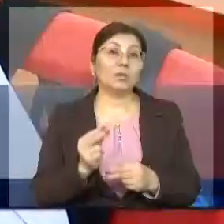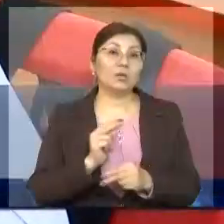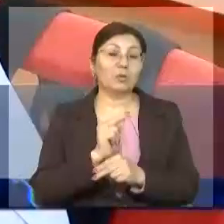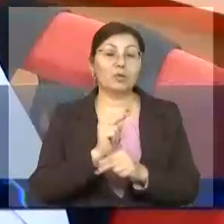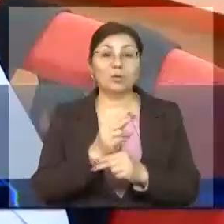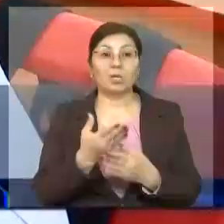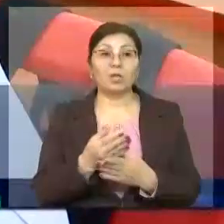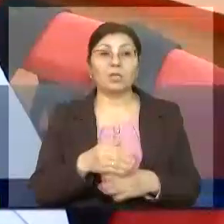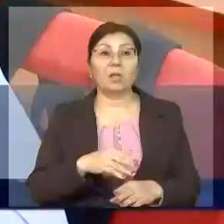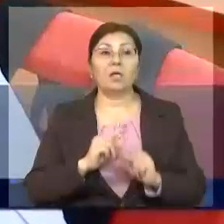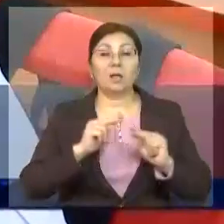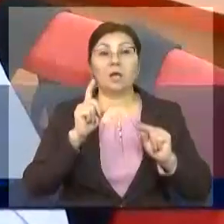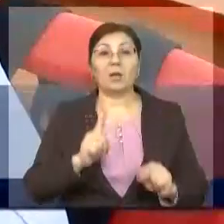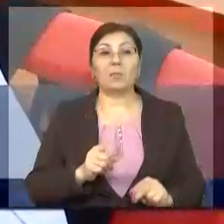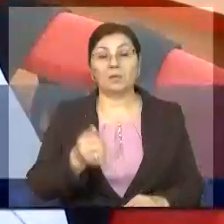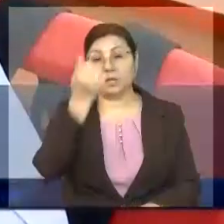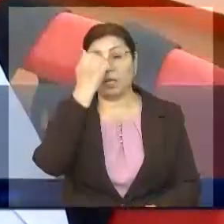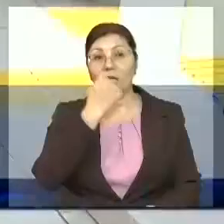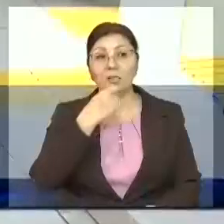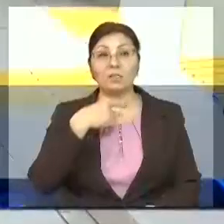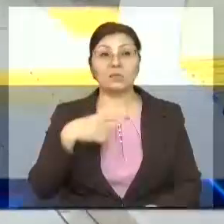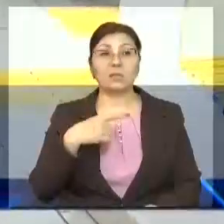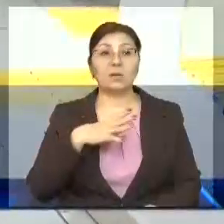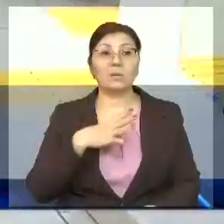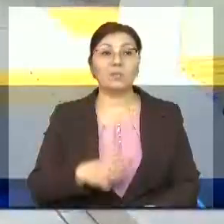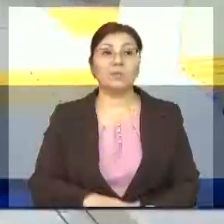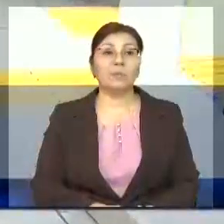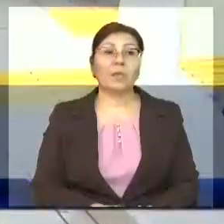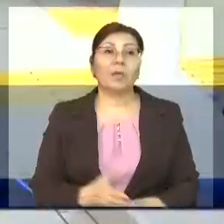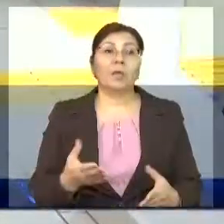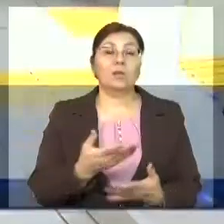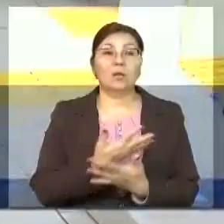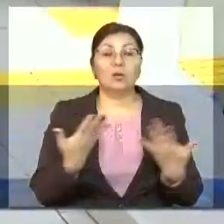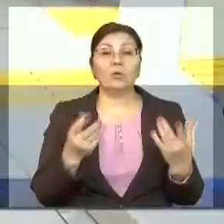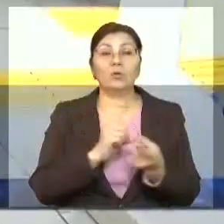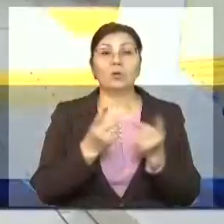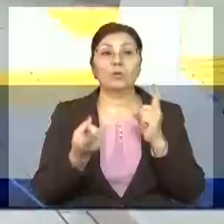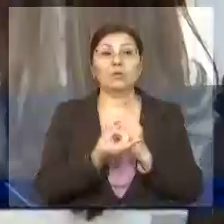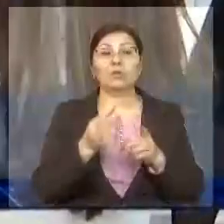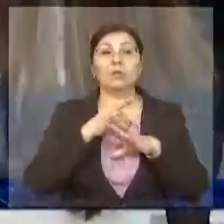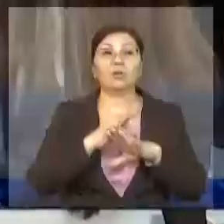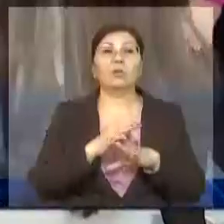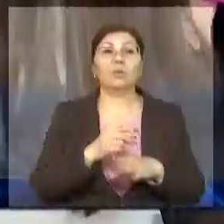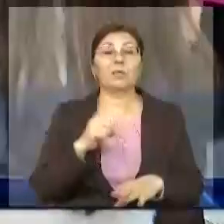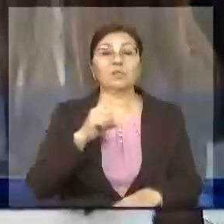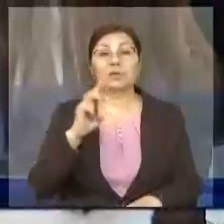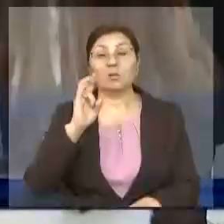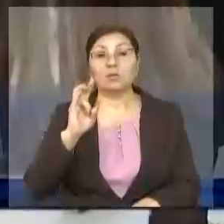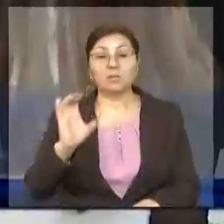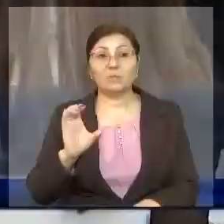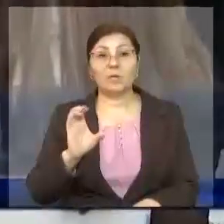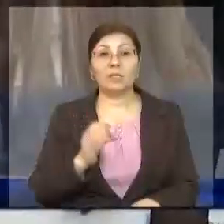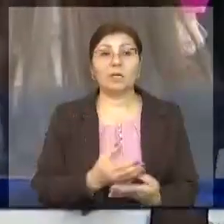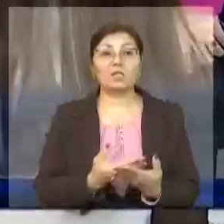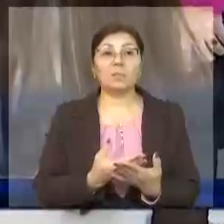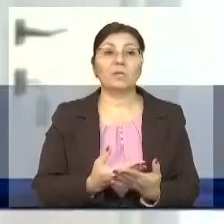апайымыз, апайымызға алғыс айтамыз. Білім беру бағытындағы түрлі реформаны бастан өткерген Зейнегүл Смадинқызы заман талабына